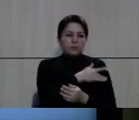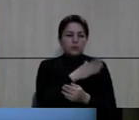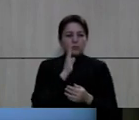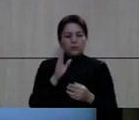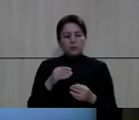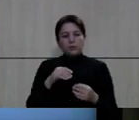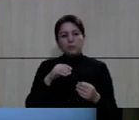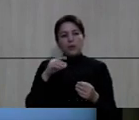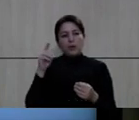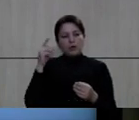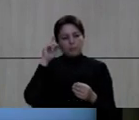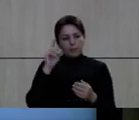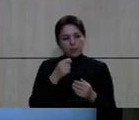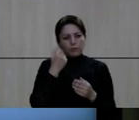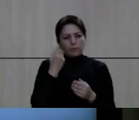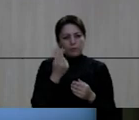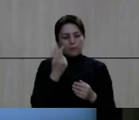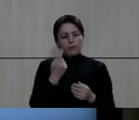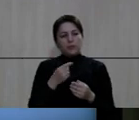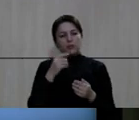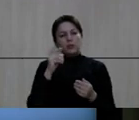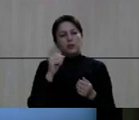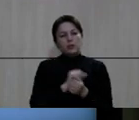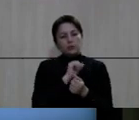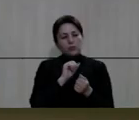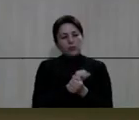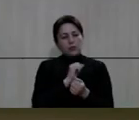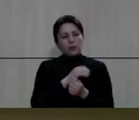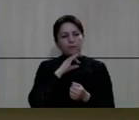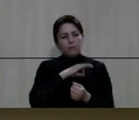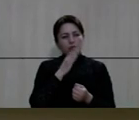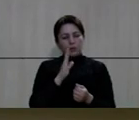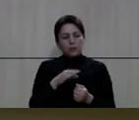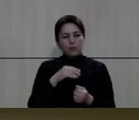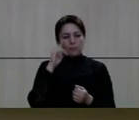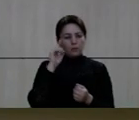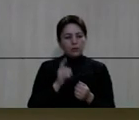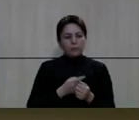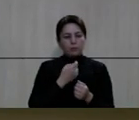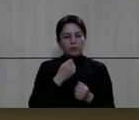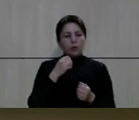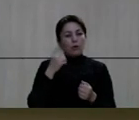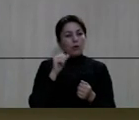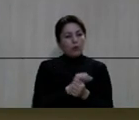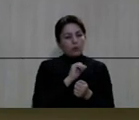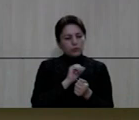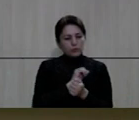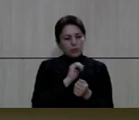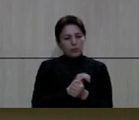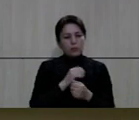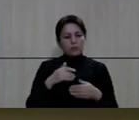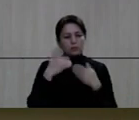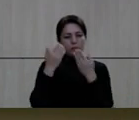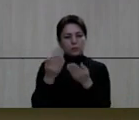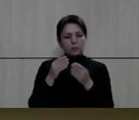ish qog'ozlaridan foydalanadi yoki ma'lum bir ish qog'ozlari yuzasidan murojaatlar qilishga